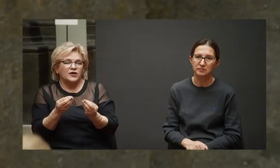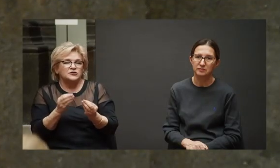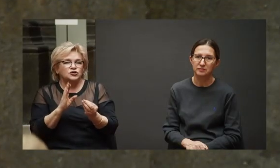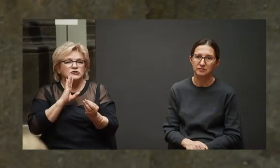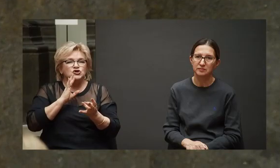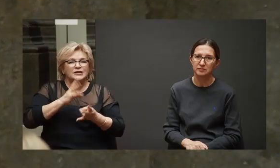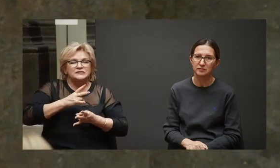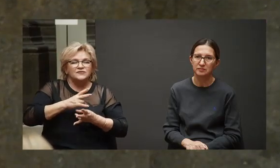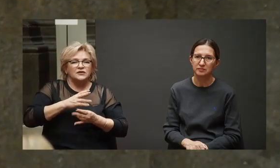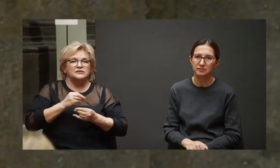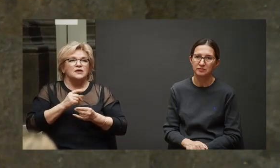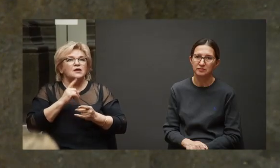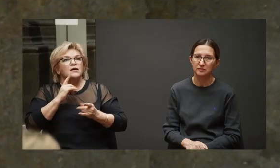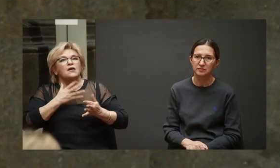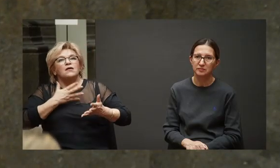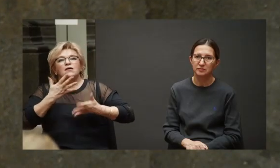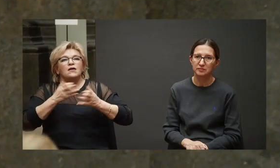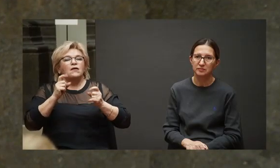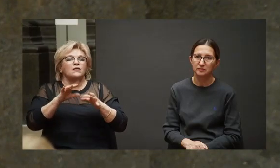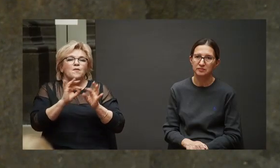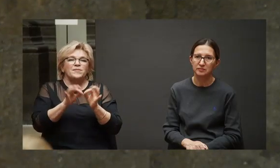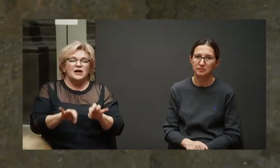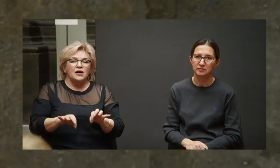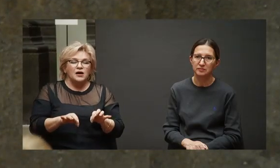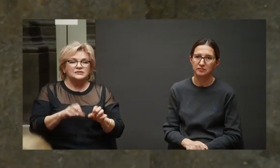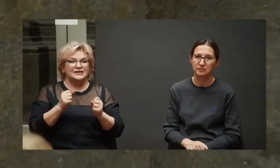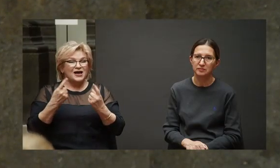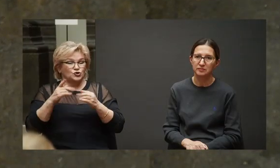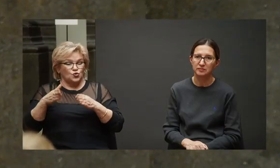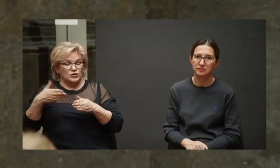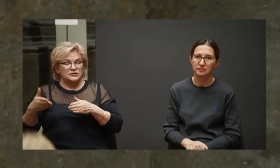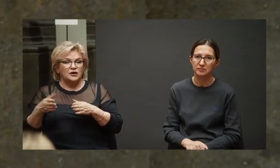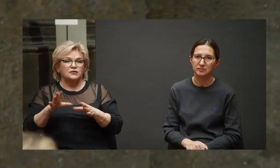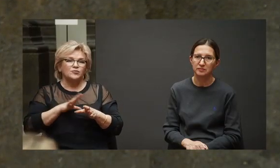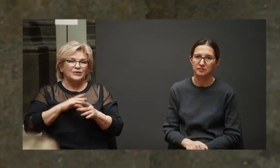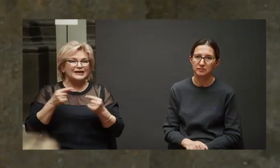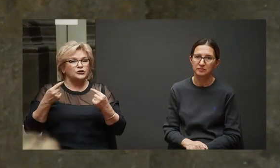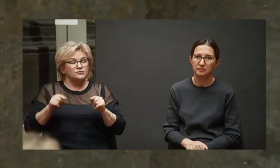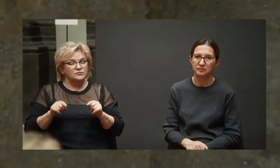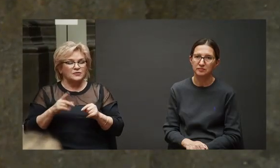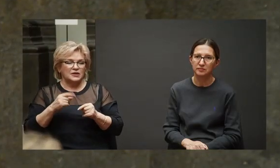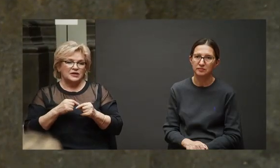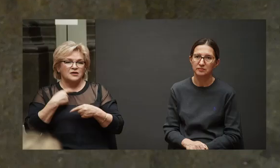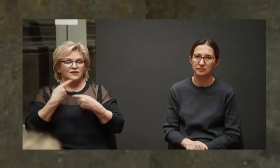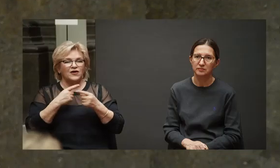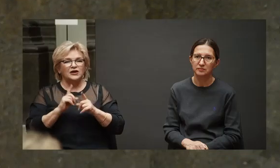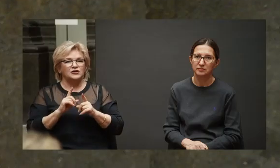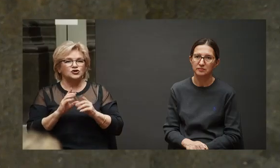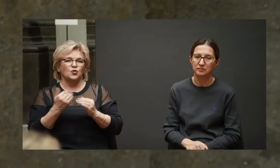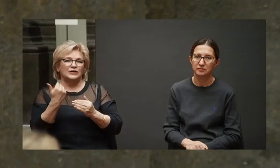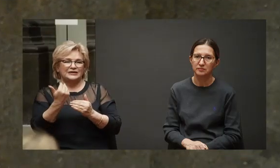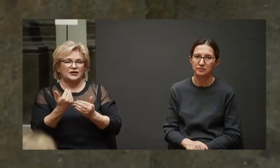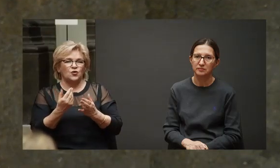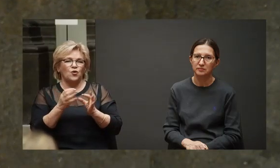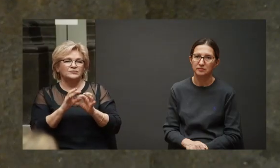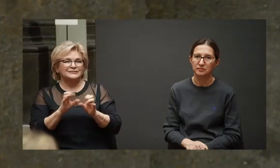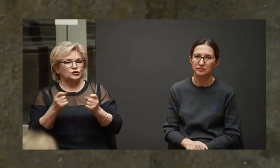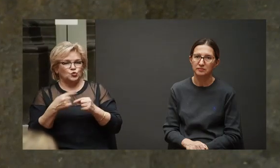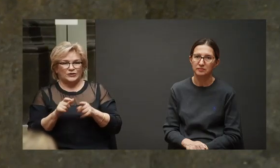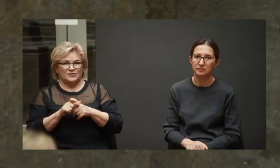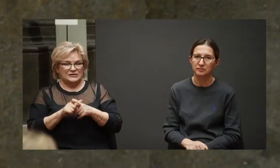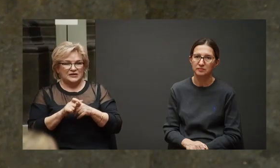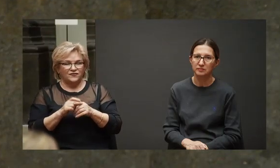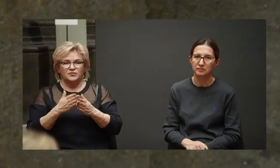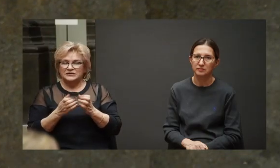женственность и пели песни по поводу того, как она прекрасна. А с другой стороны, были и тексты, в которых ее описывали совсем другими